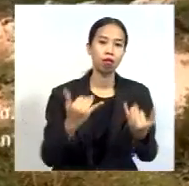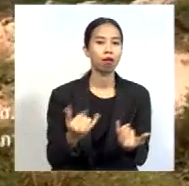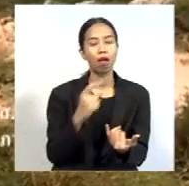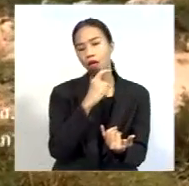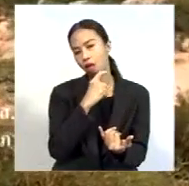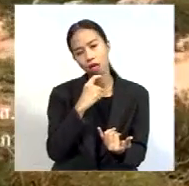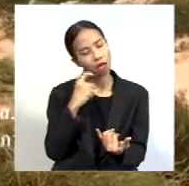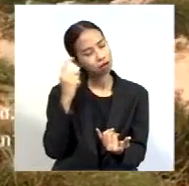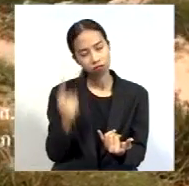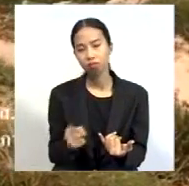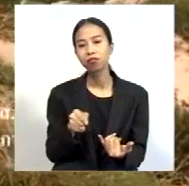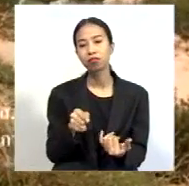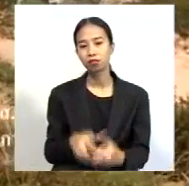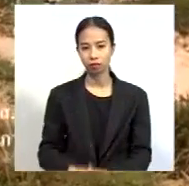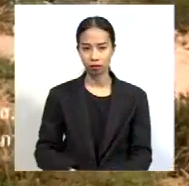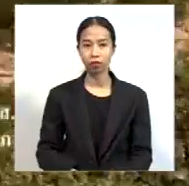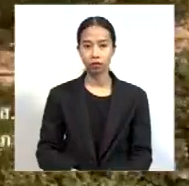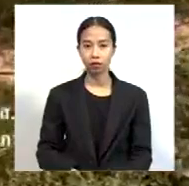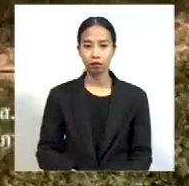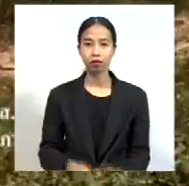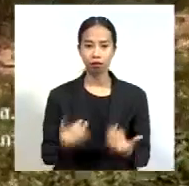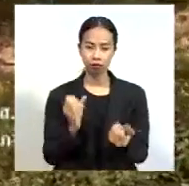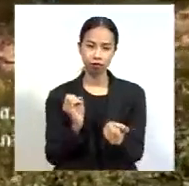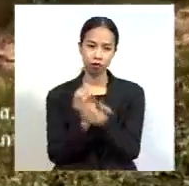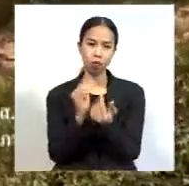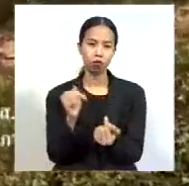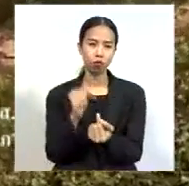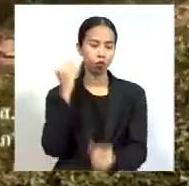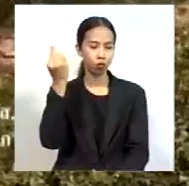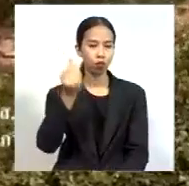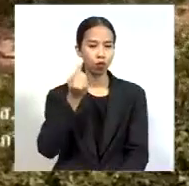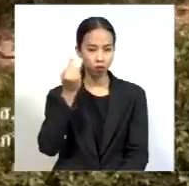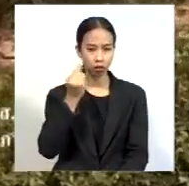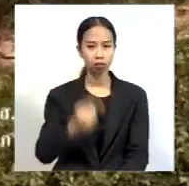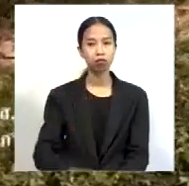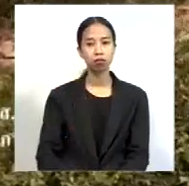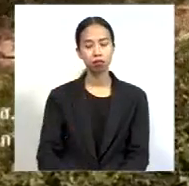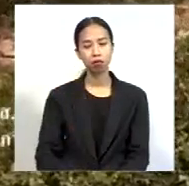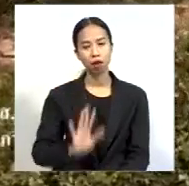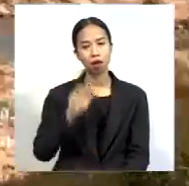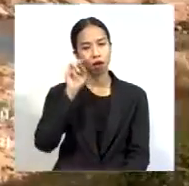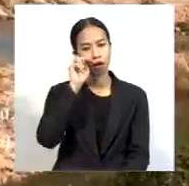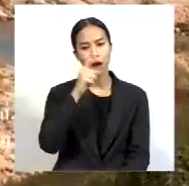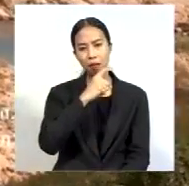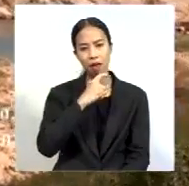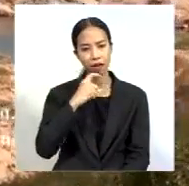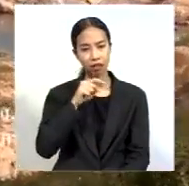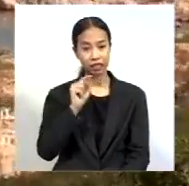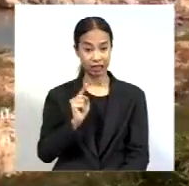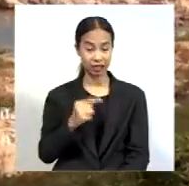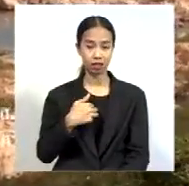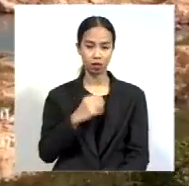คะคือแห้งจริงๆนะคะเพราะฉะนั้นก็กระทบกับการท่องเที่ยวด้วยเหมือนกันนะคะ คือแห้งจนถ้าไม่ได้บอกเ